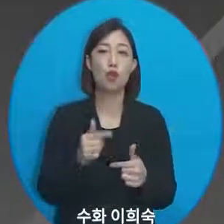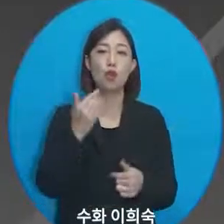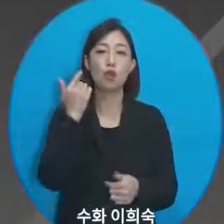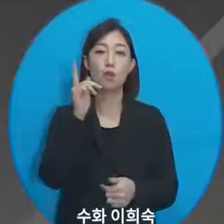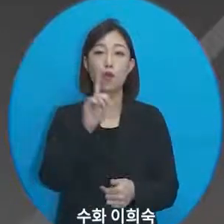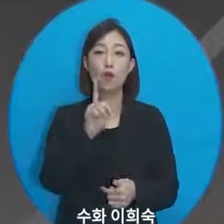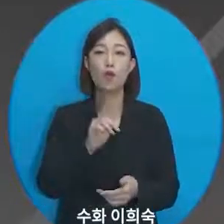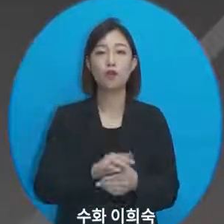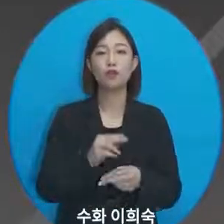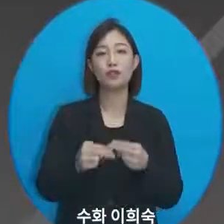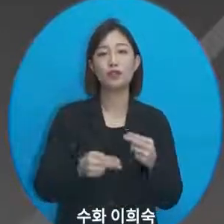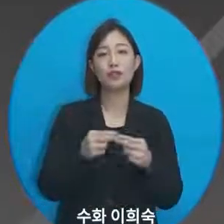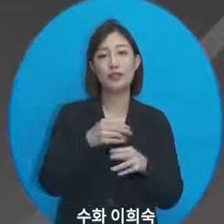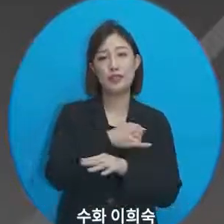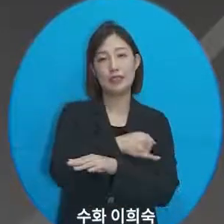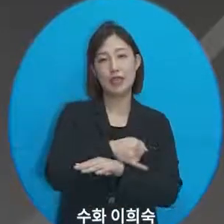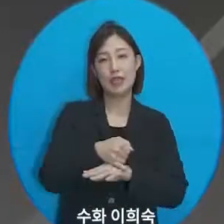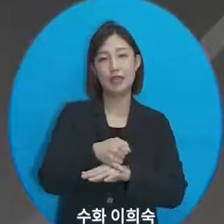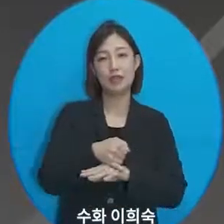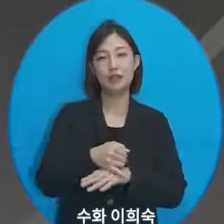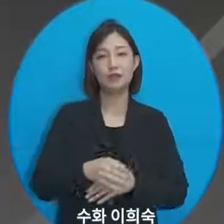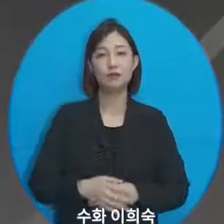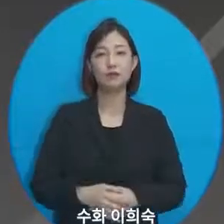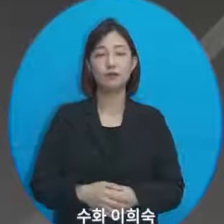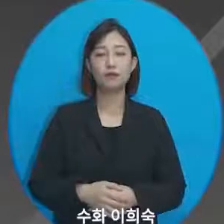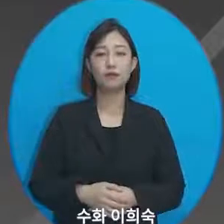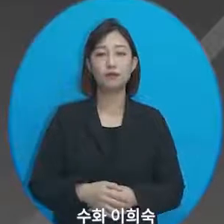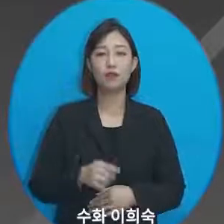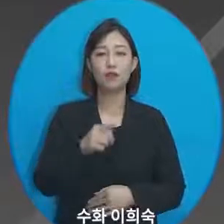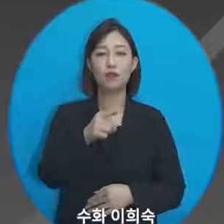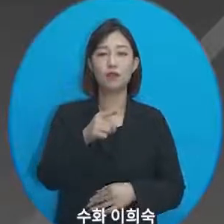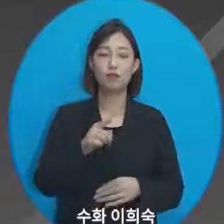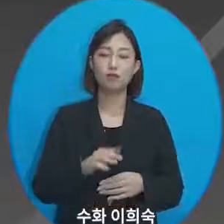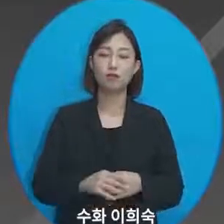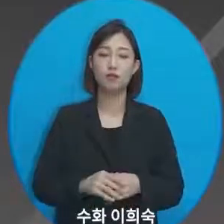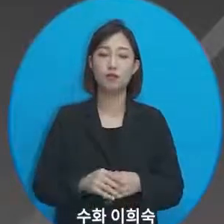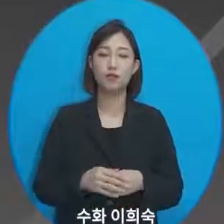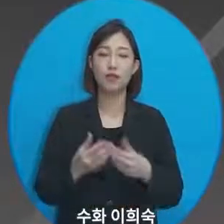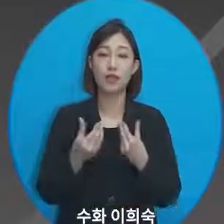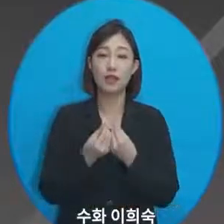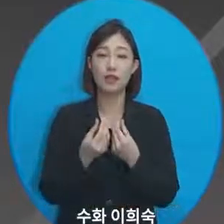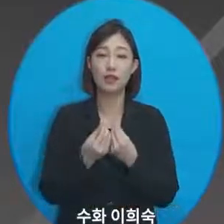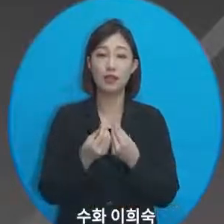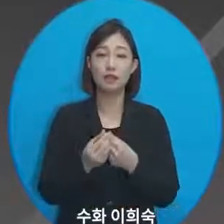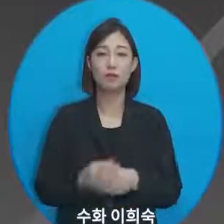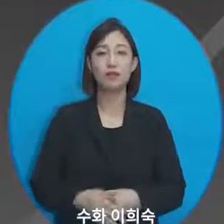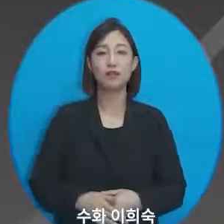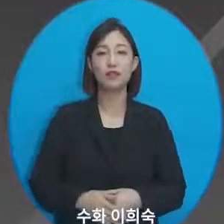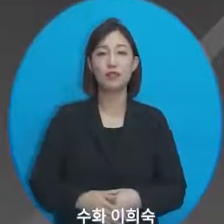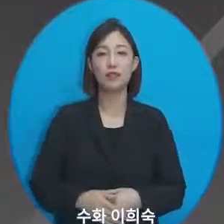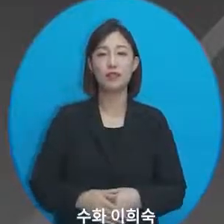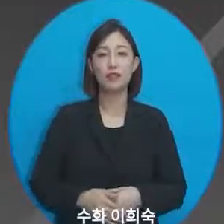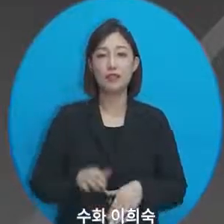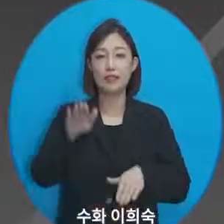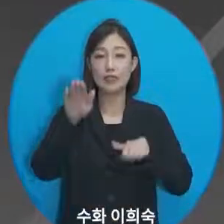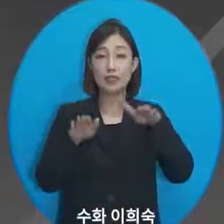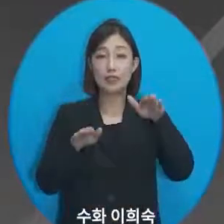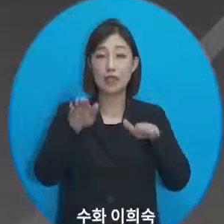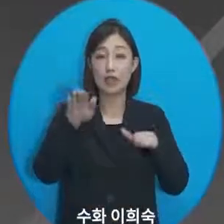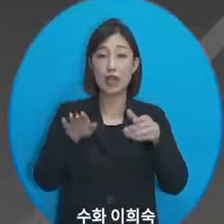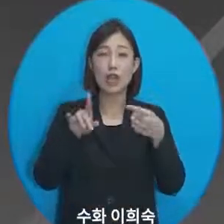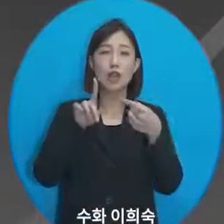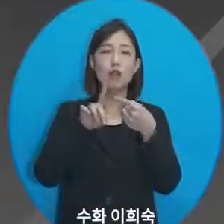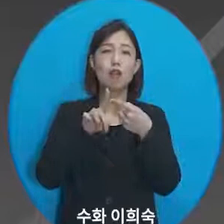필요성이 나오게 됐고, 그 부분을 해결하기 위해서, 즉 마인드 더 갭이라고 하는